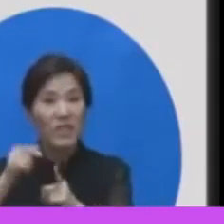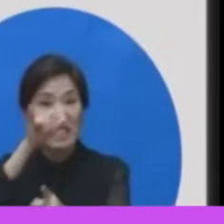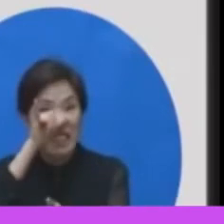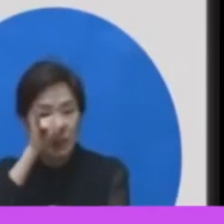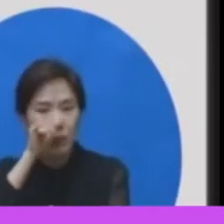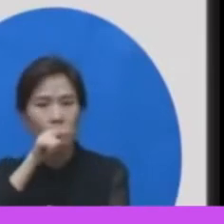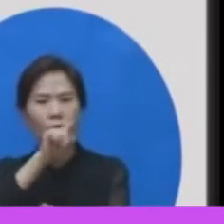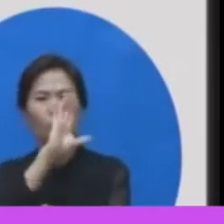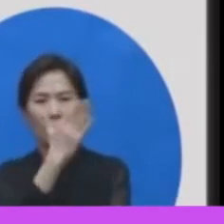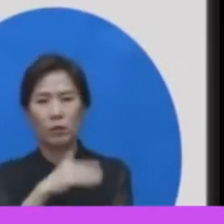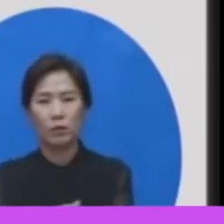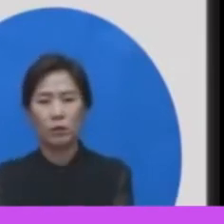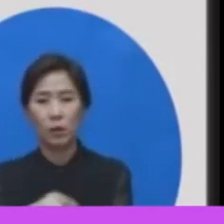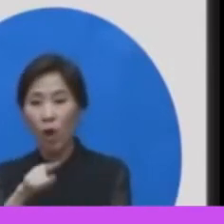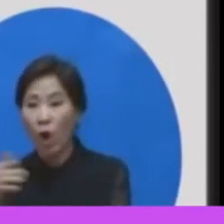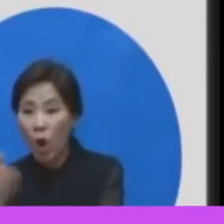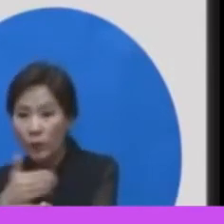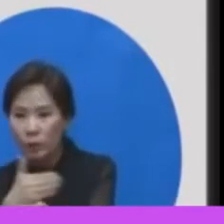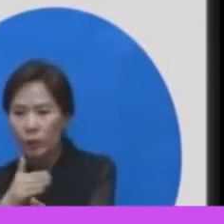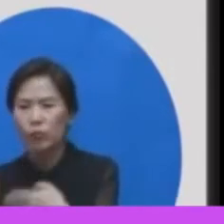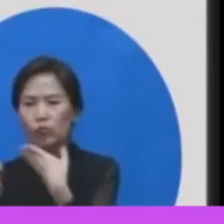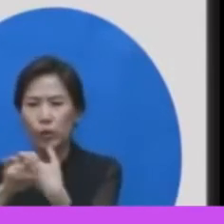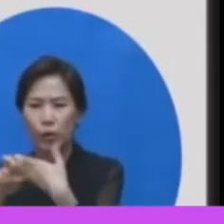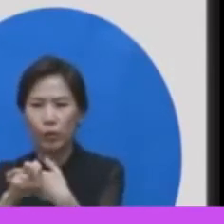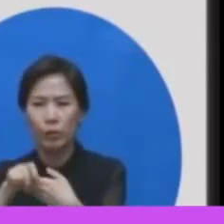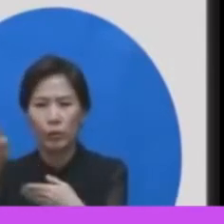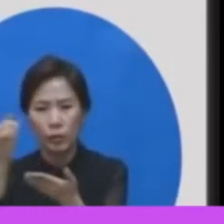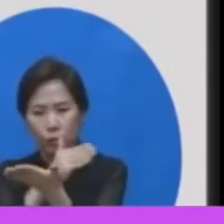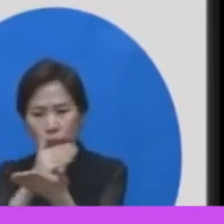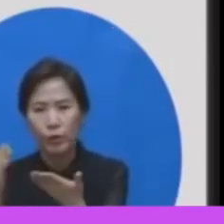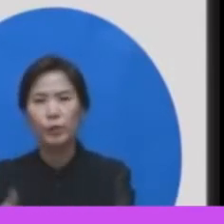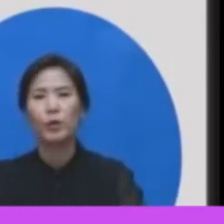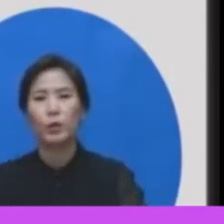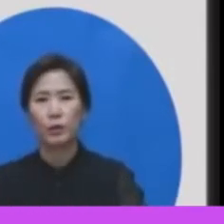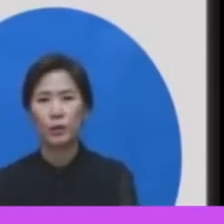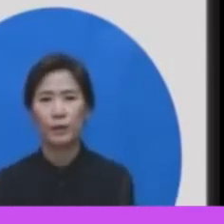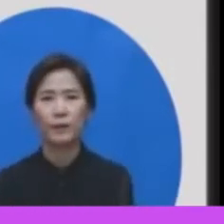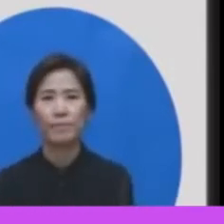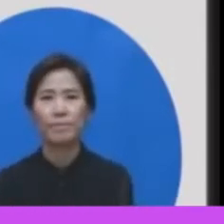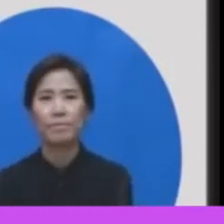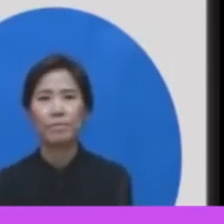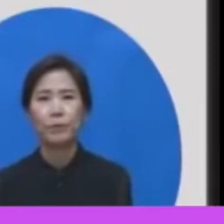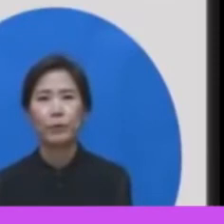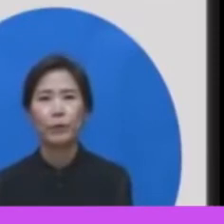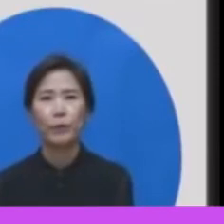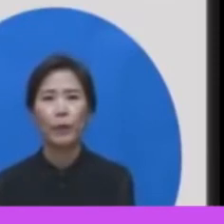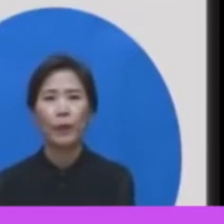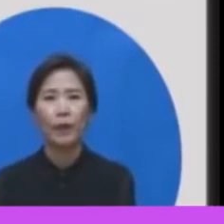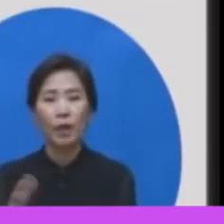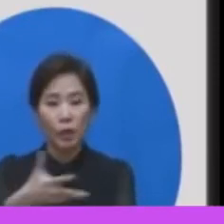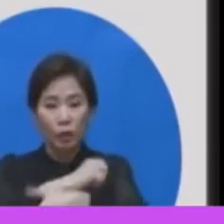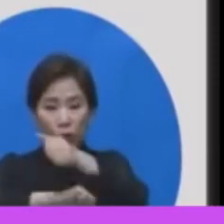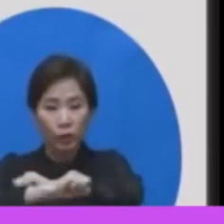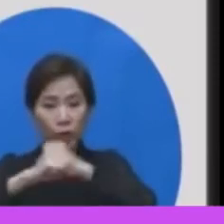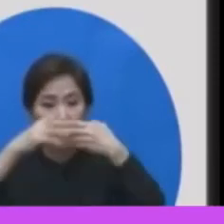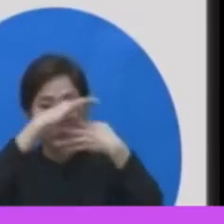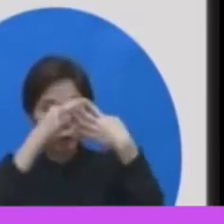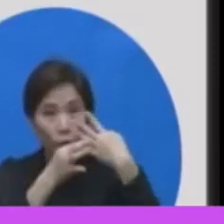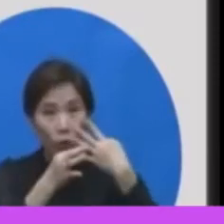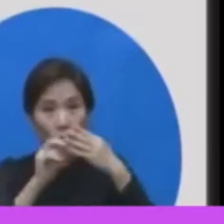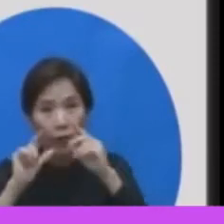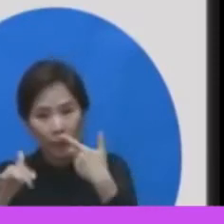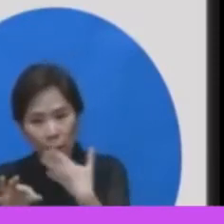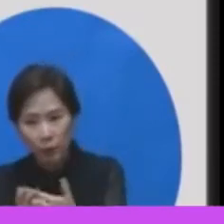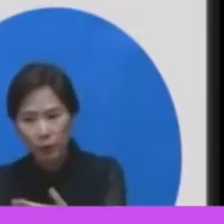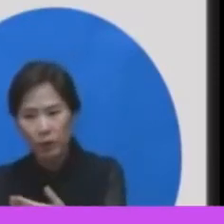그래서 결국 이제 노조의 보호 요건으로서 실체적 요건, 절차적 요건과 관련해서 적극적 요건으로서 근로자